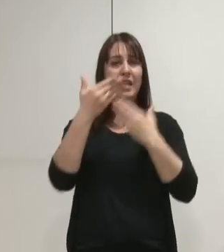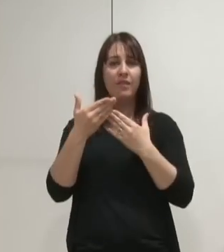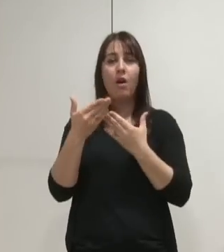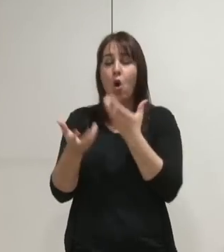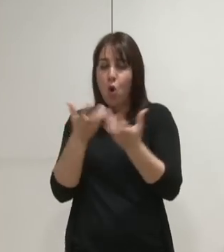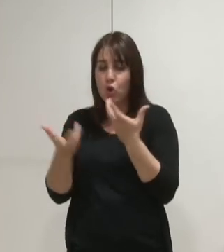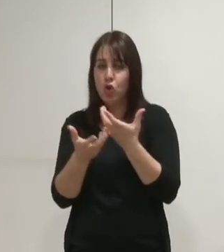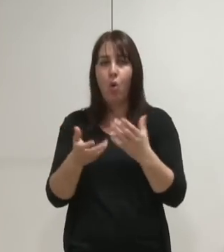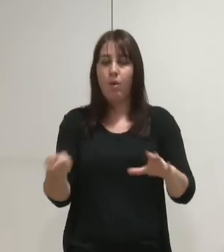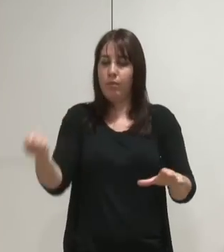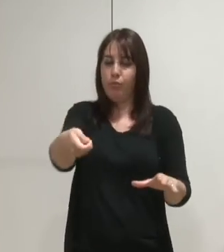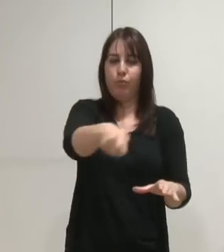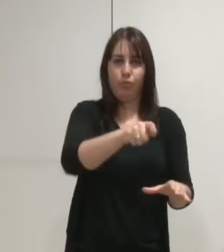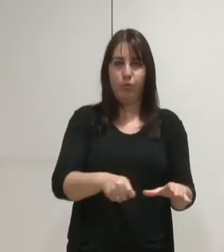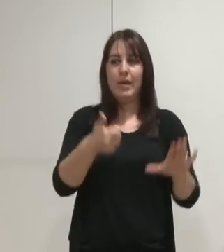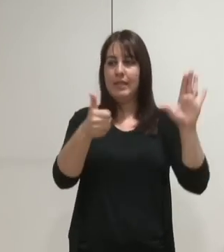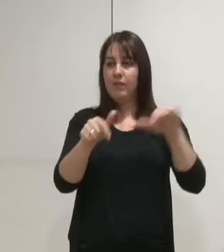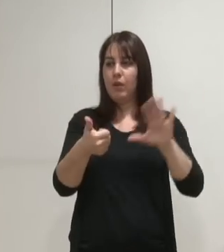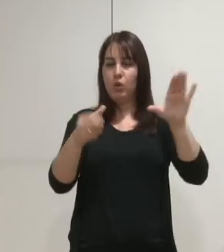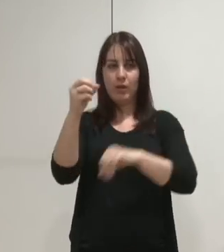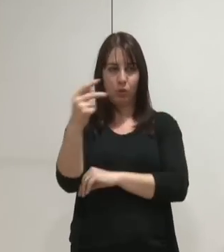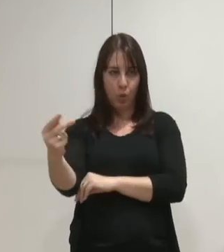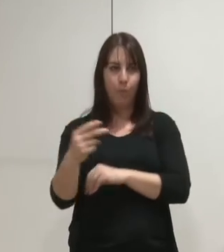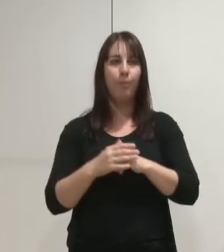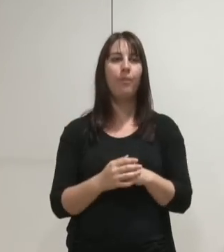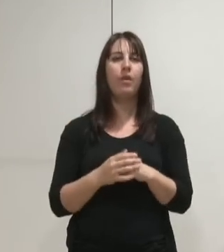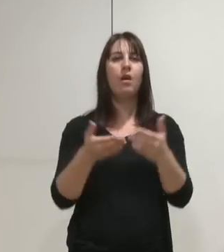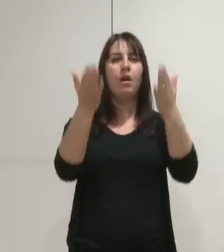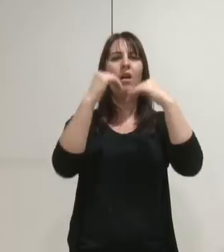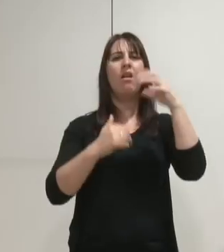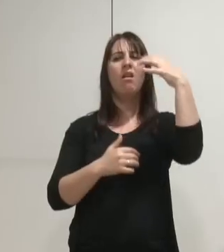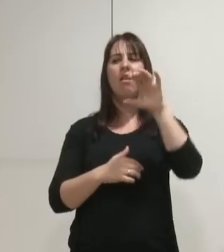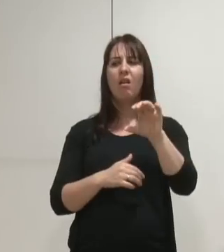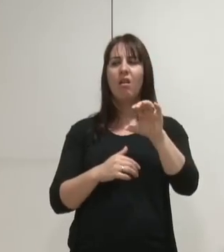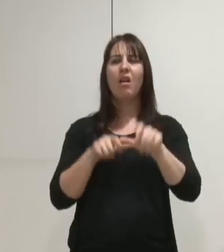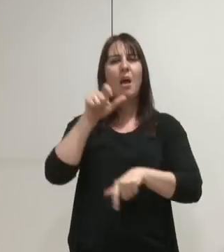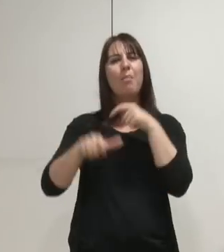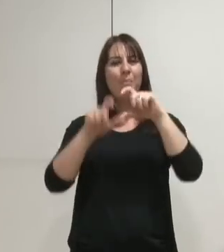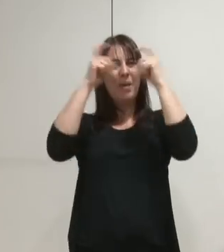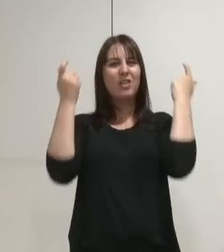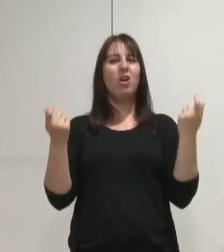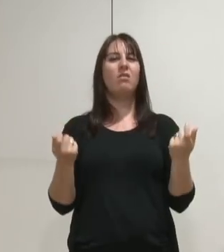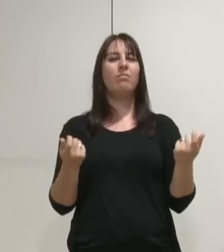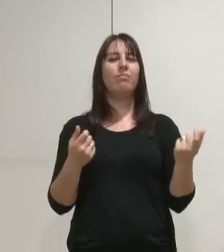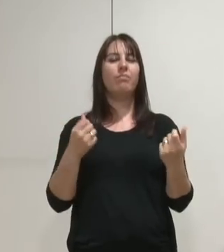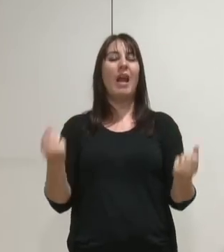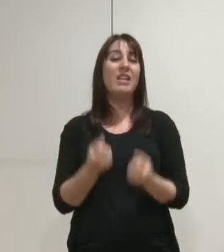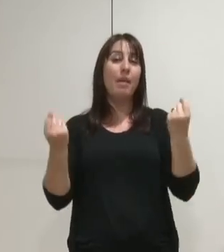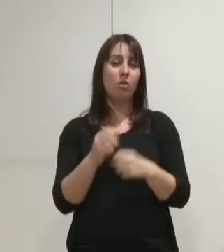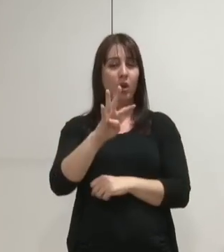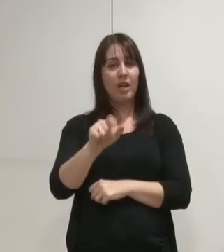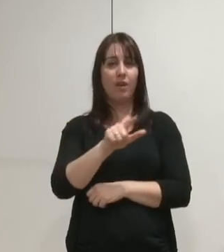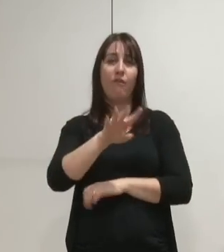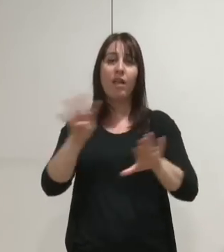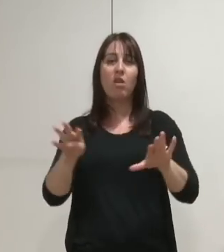servi à table de 6,60 € et et le deuxè bloc c'est le coût des animateurs pour encadrer les enfants correspondant à 4,29